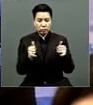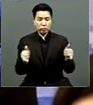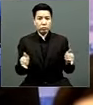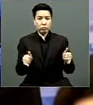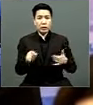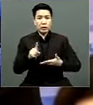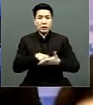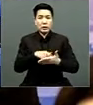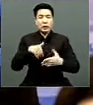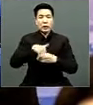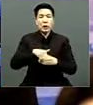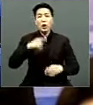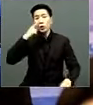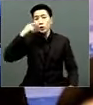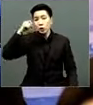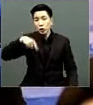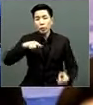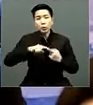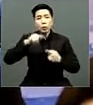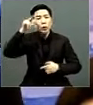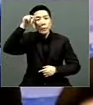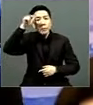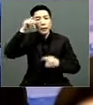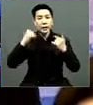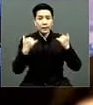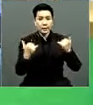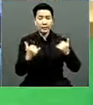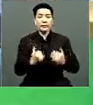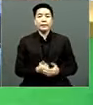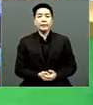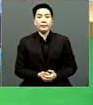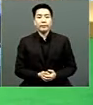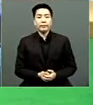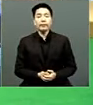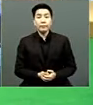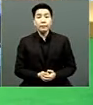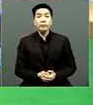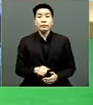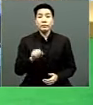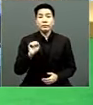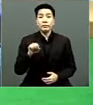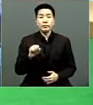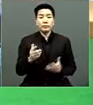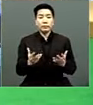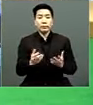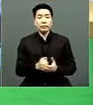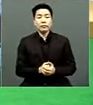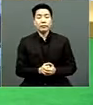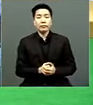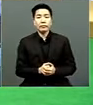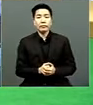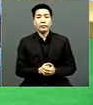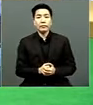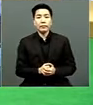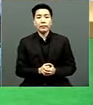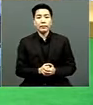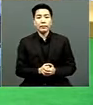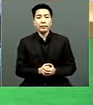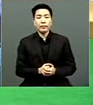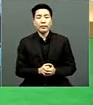การเลือกตั้งซ่อมที่จะเกิดขึ้นที่จังหวัดลำปางอะค่ะ ครับผม ค่ะ ครับก็ขออภั